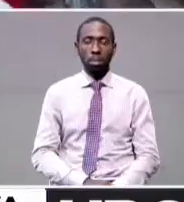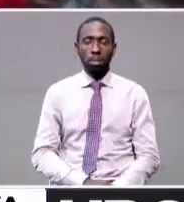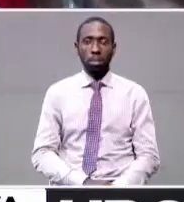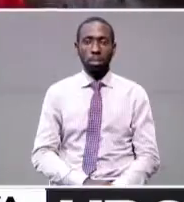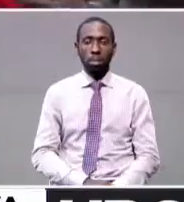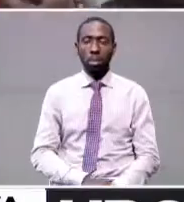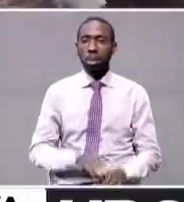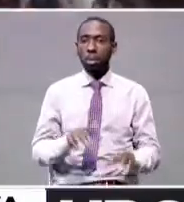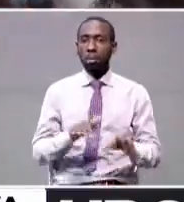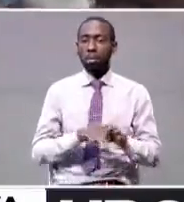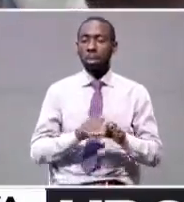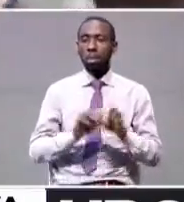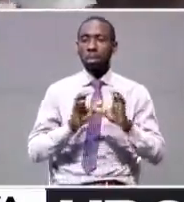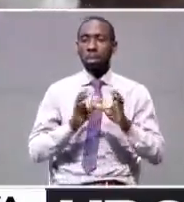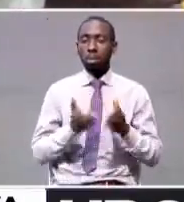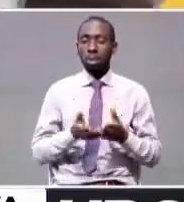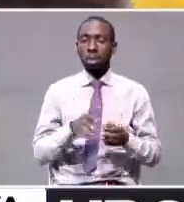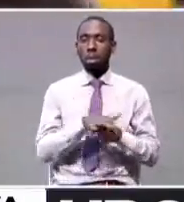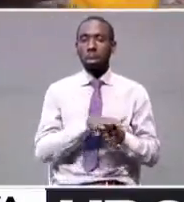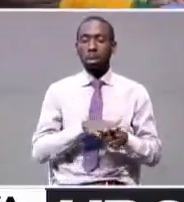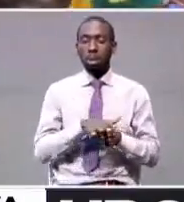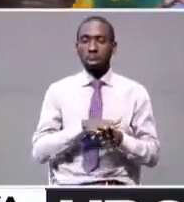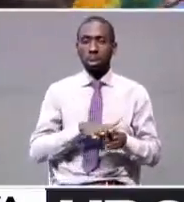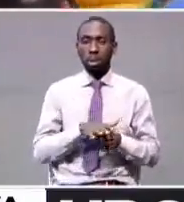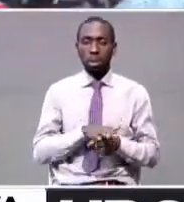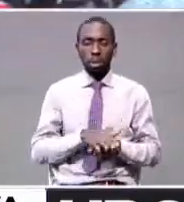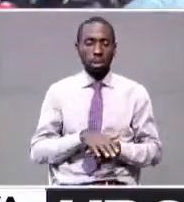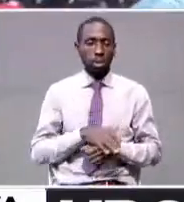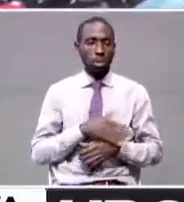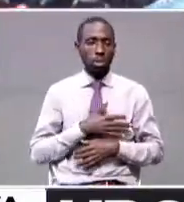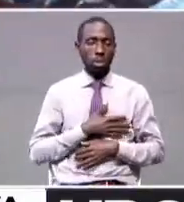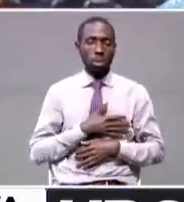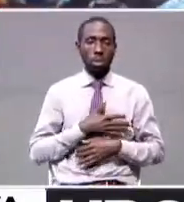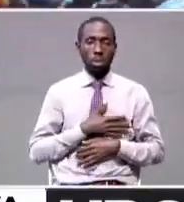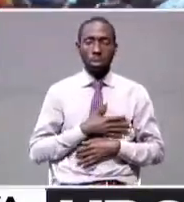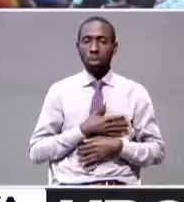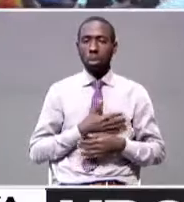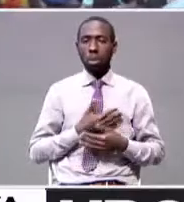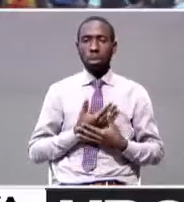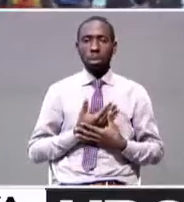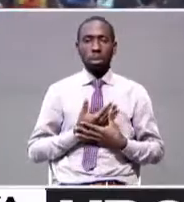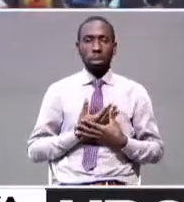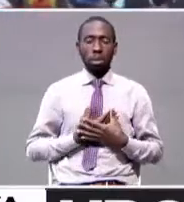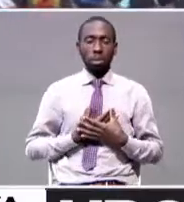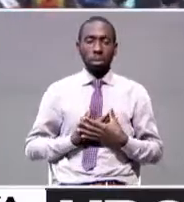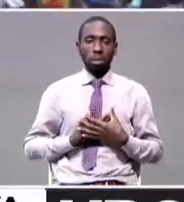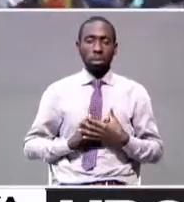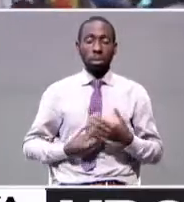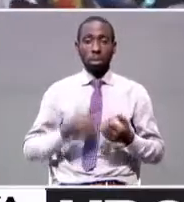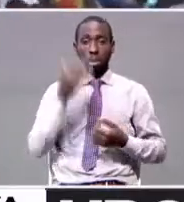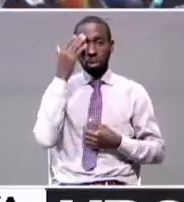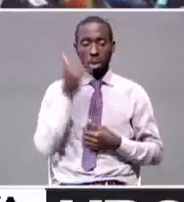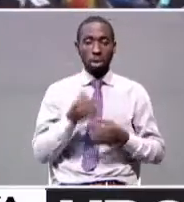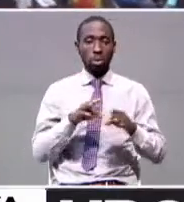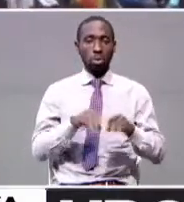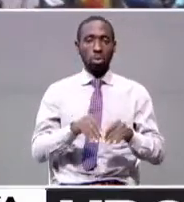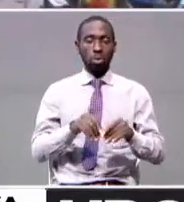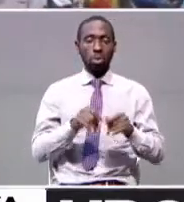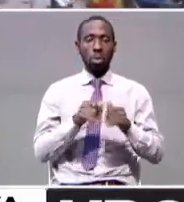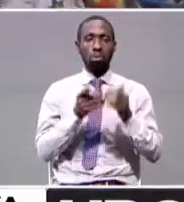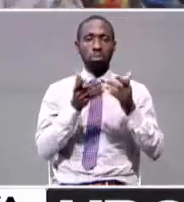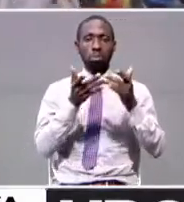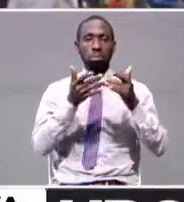Abatuuze mu disitulikiti ya Kasese bali mu kiyongobero oluvannyuma lw'okufiirwa abamu ku batuuze baabwe mu kubumbulukuka kw'ettaka oluvannyuma